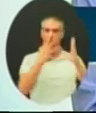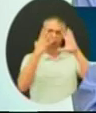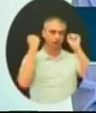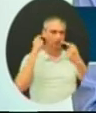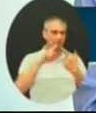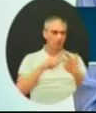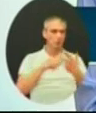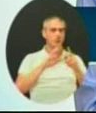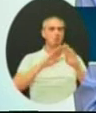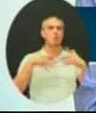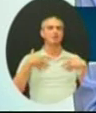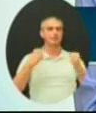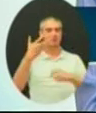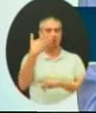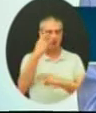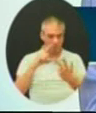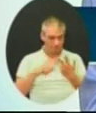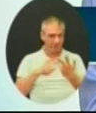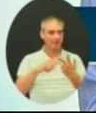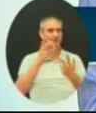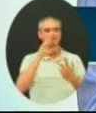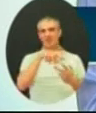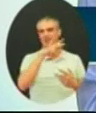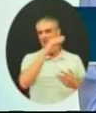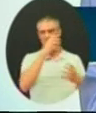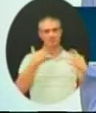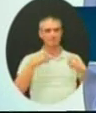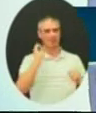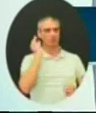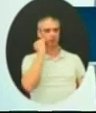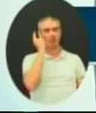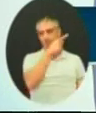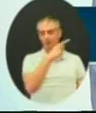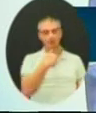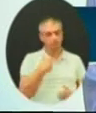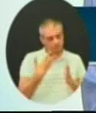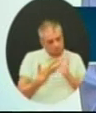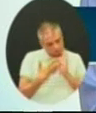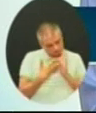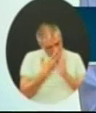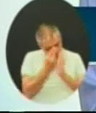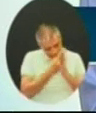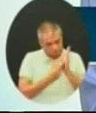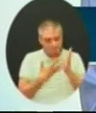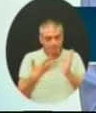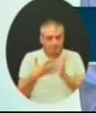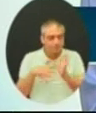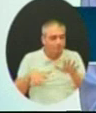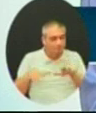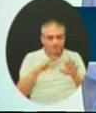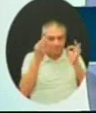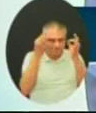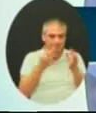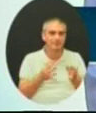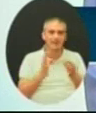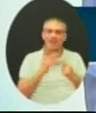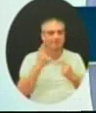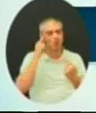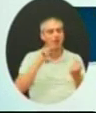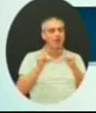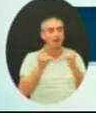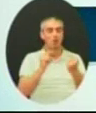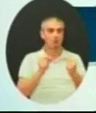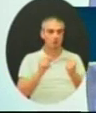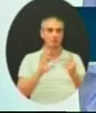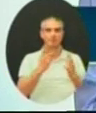ובין המועצה לביטחון לאומי לבין ה-NSC בארצות הברית, בעצם מכינים כל נושא לפרטה ואפילו ממפים בצורה הכי דקדקנית איפה חילוקי דעות,